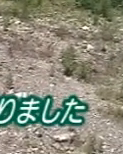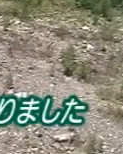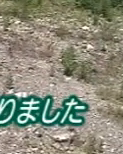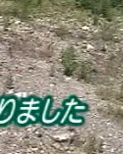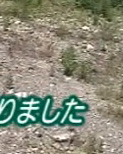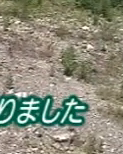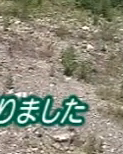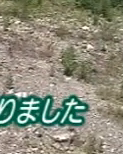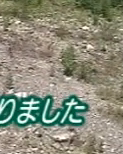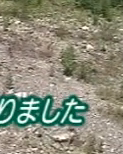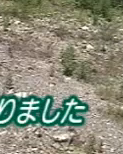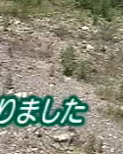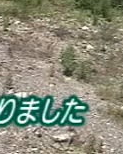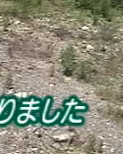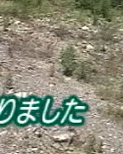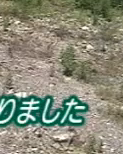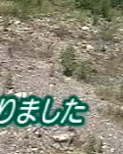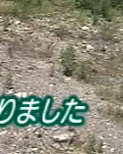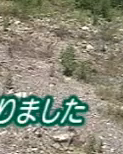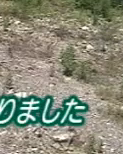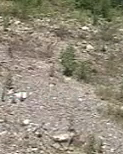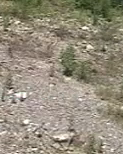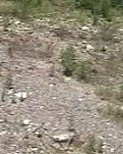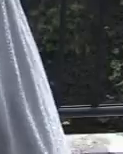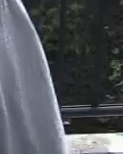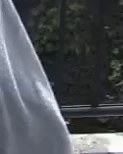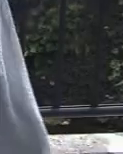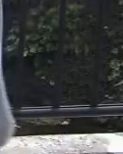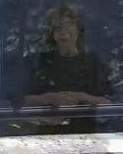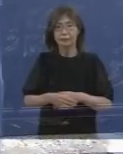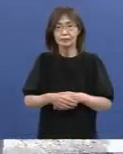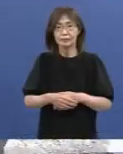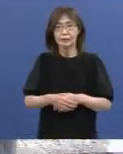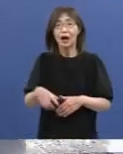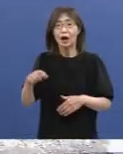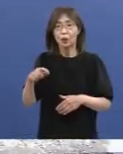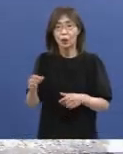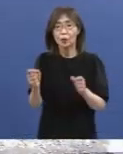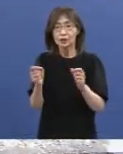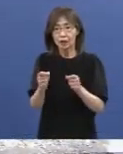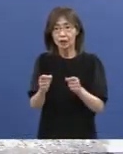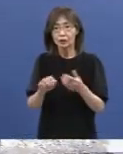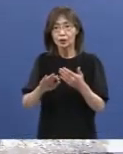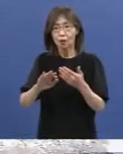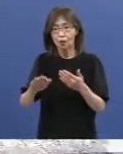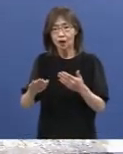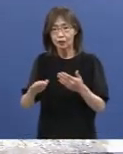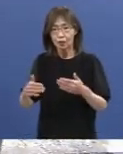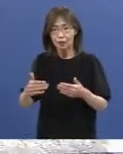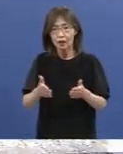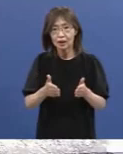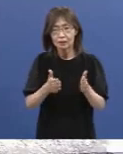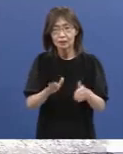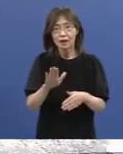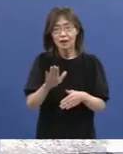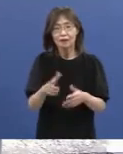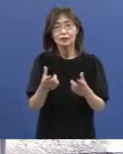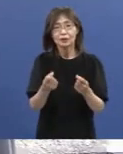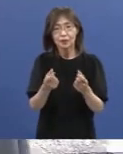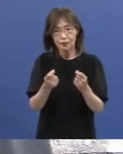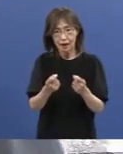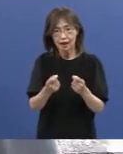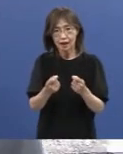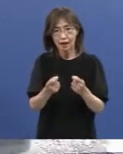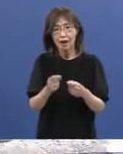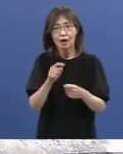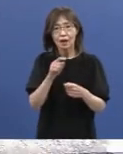ことを考慮して作られているのがよくわかりました。この近くにもう一つ魚道があるんですよね。それが西